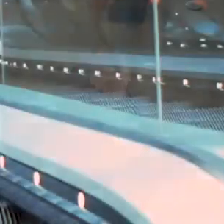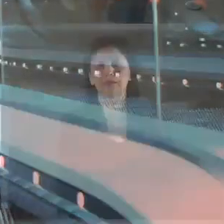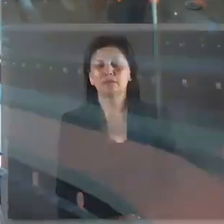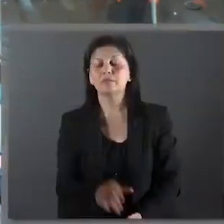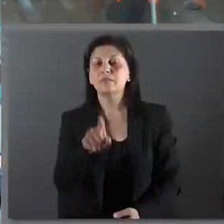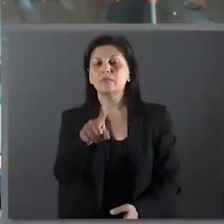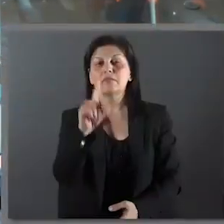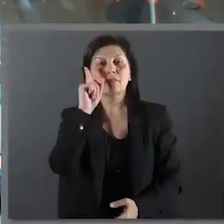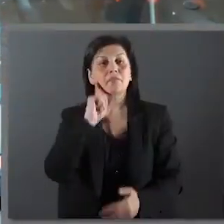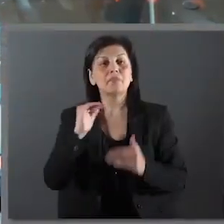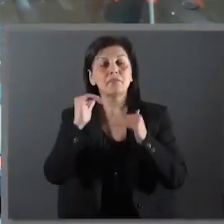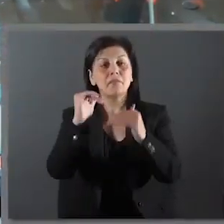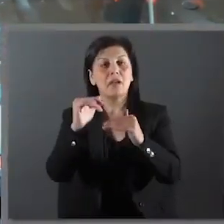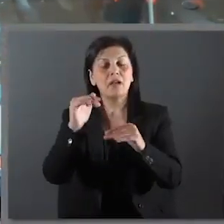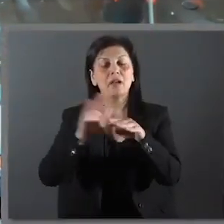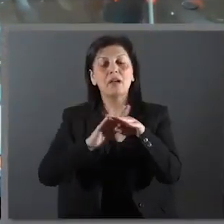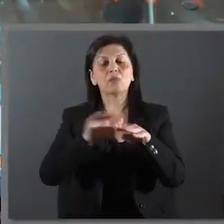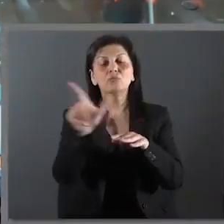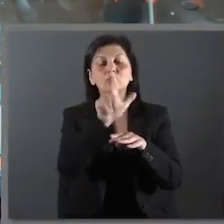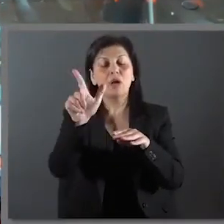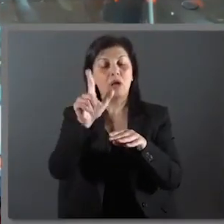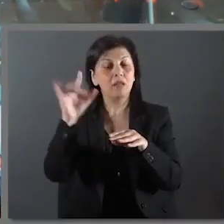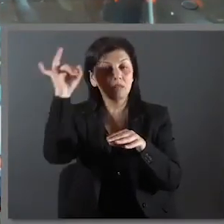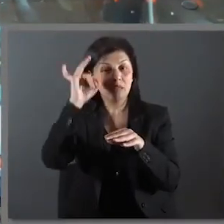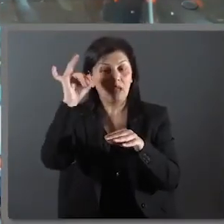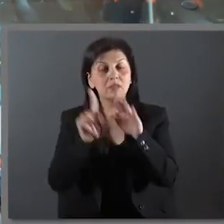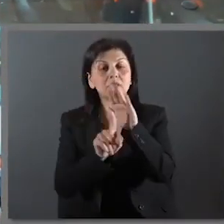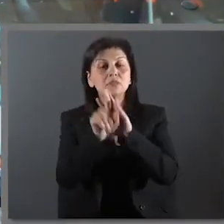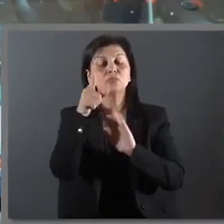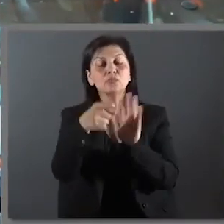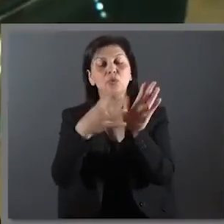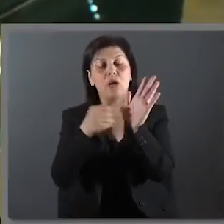Xalça Muzeyinin tarixi 1967-ci ildən başlayır.